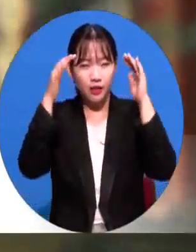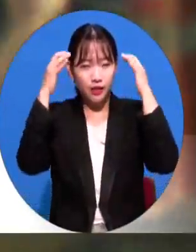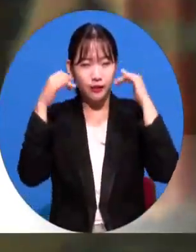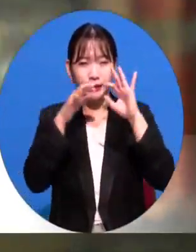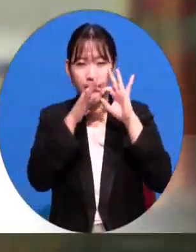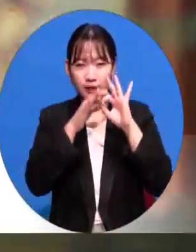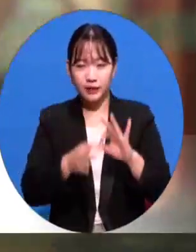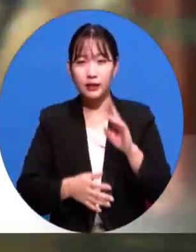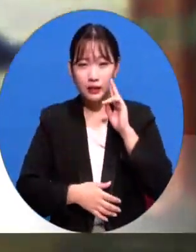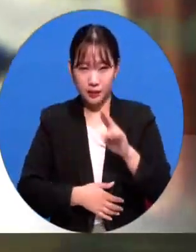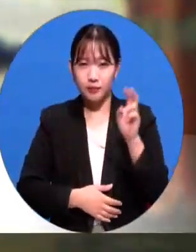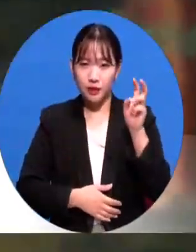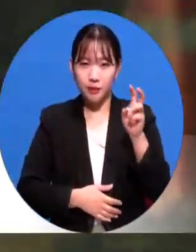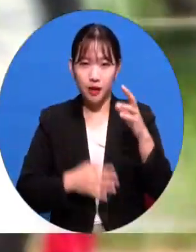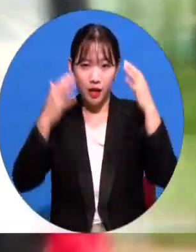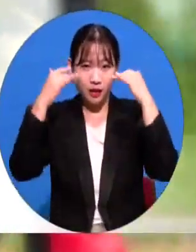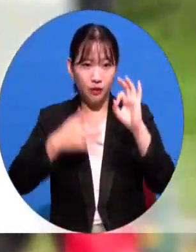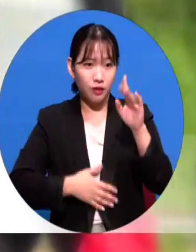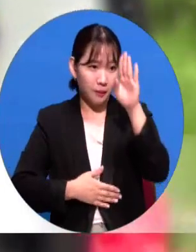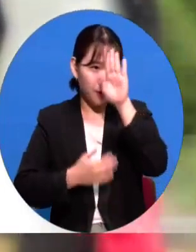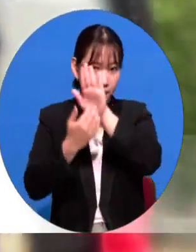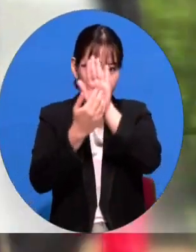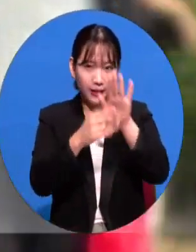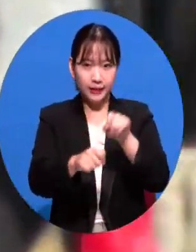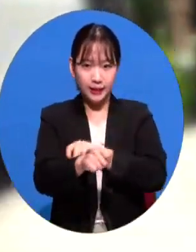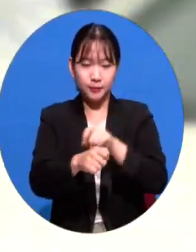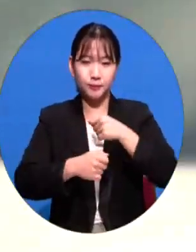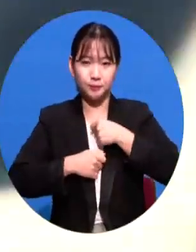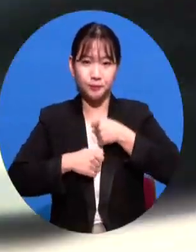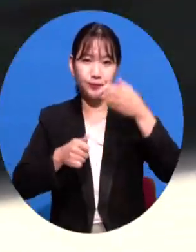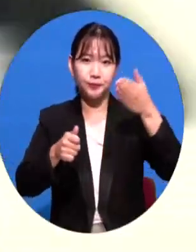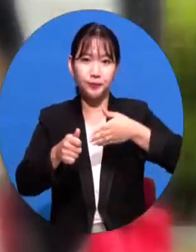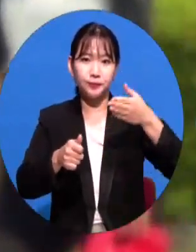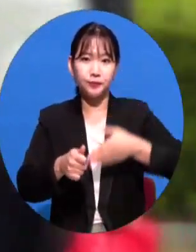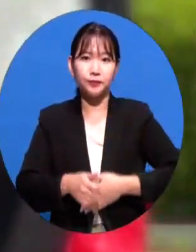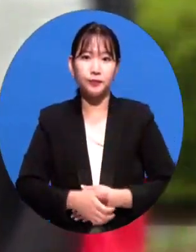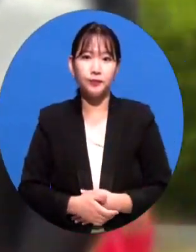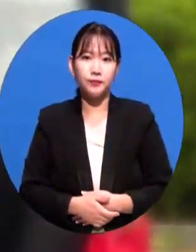것으로 보인다며 온열 질환 예방에 각별히 신경 써줄 것을 당부했습니다.